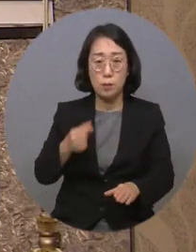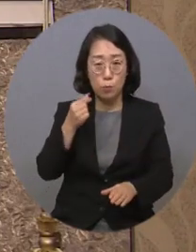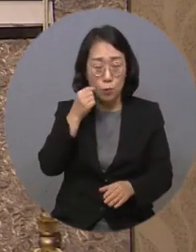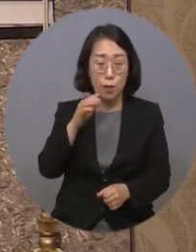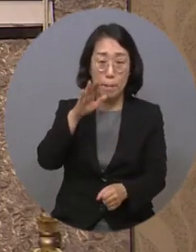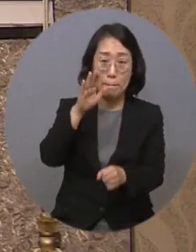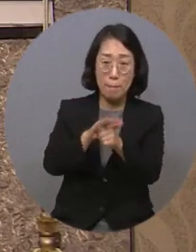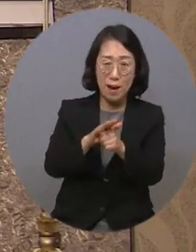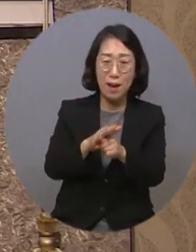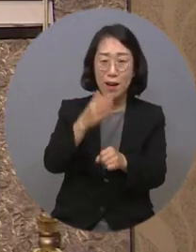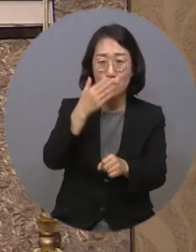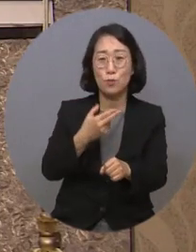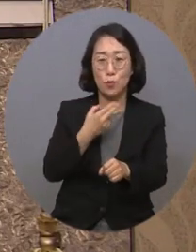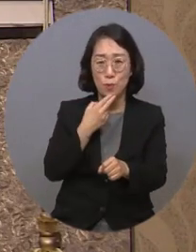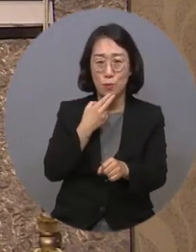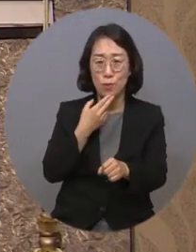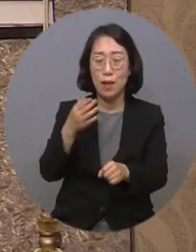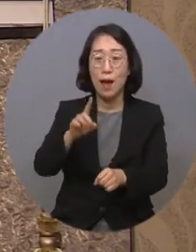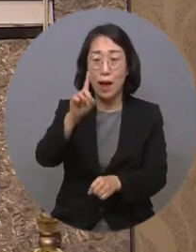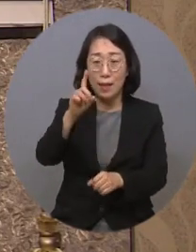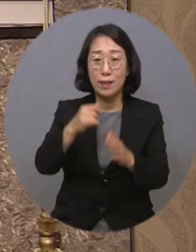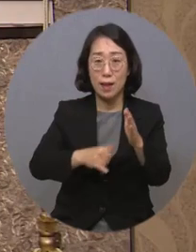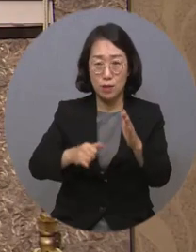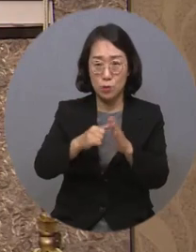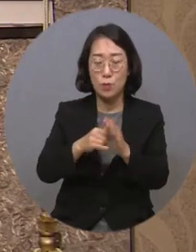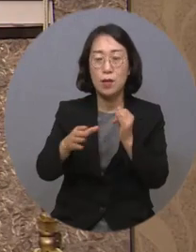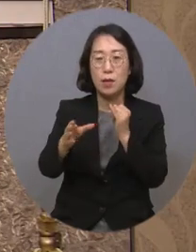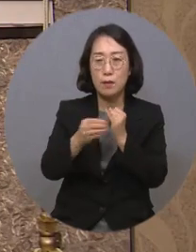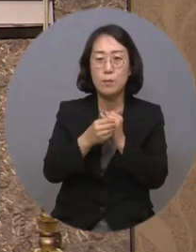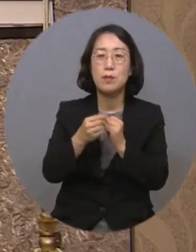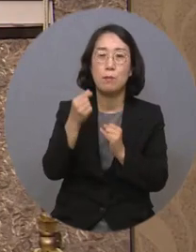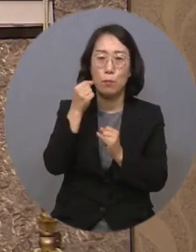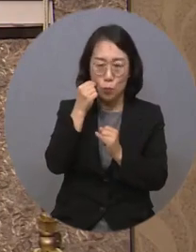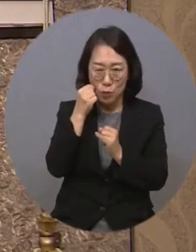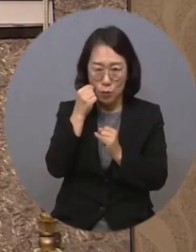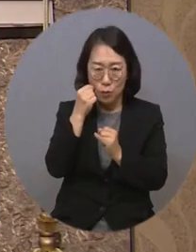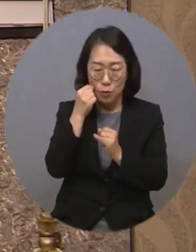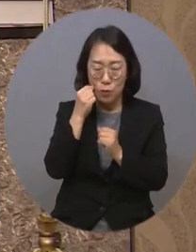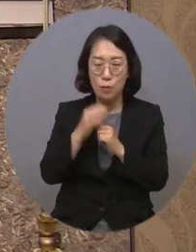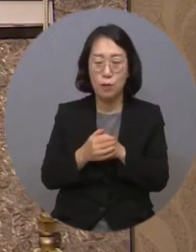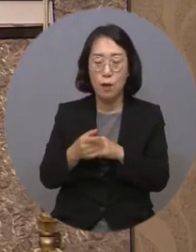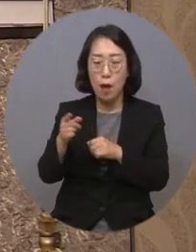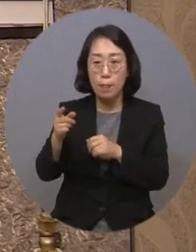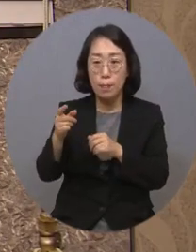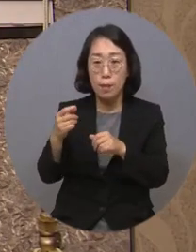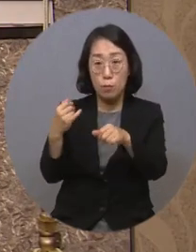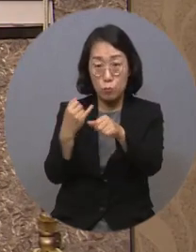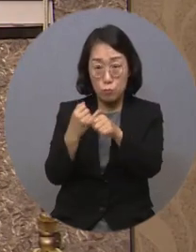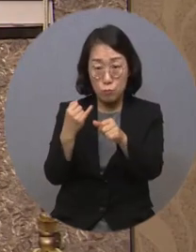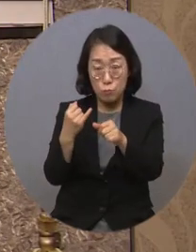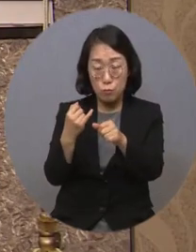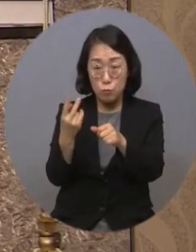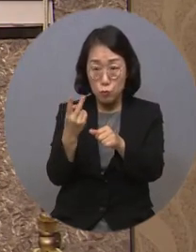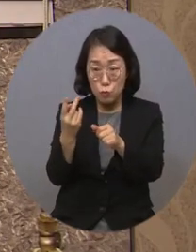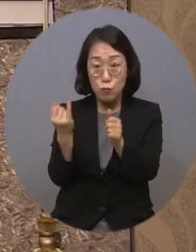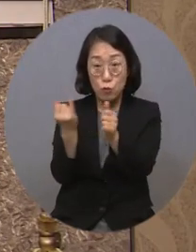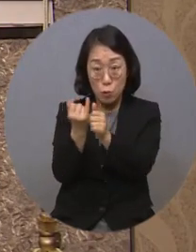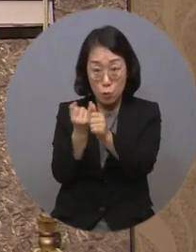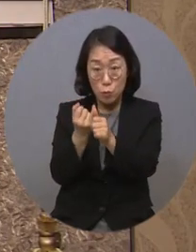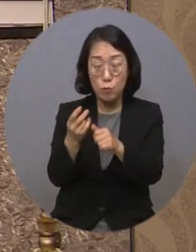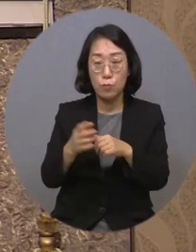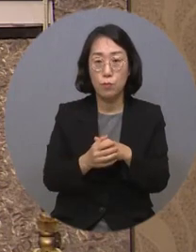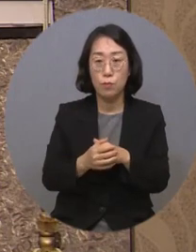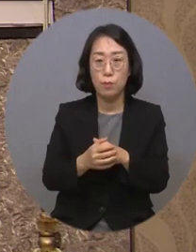이제 지금 현재 한 가정은 임신이 안 되는 가정이라 별 문제가 없고요. 네. 또 한 가정은 그 남자